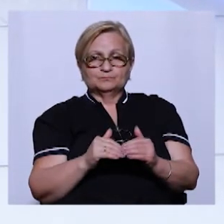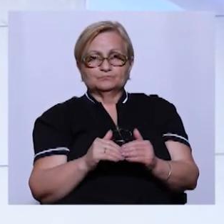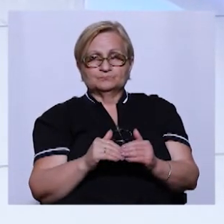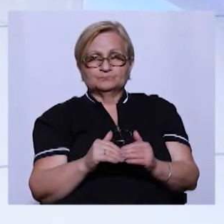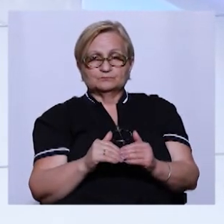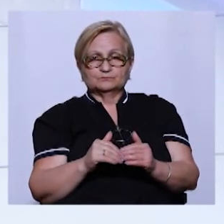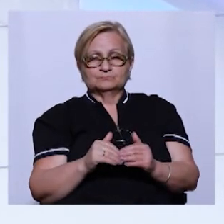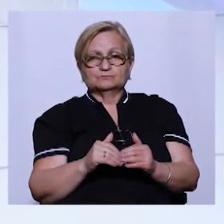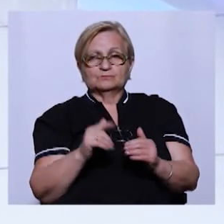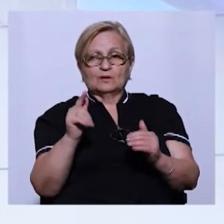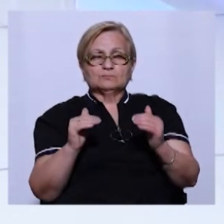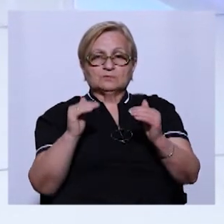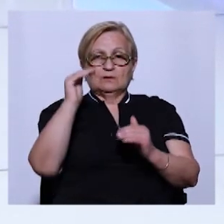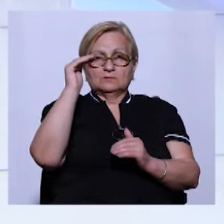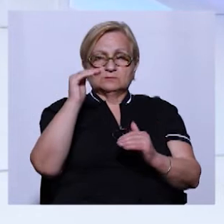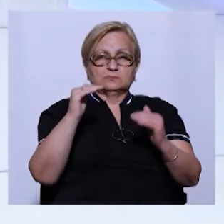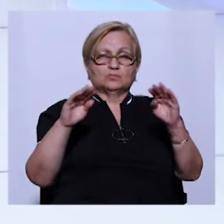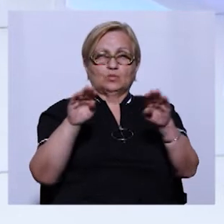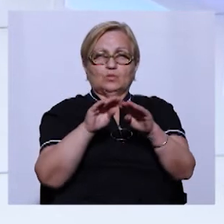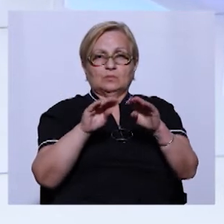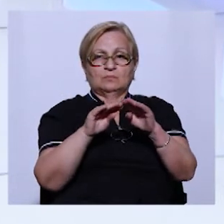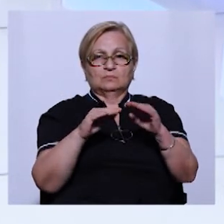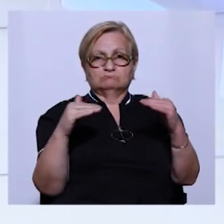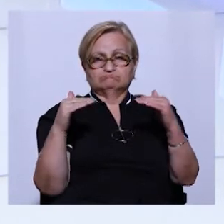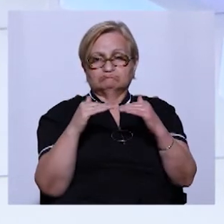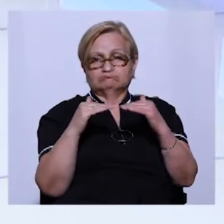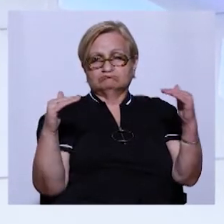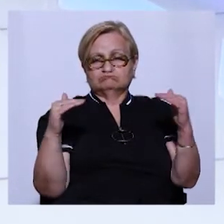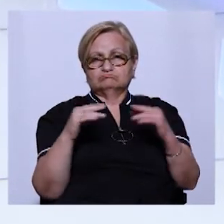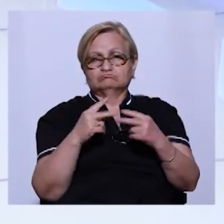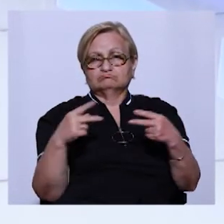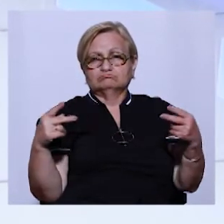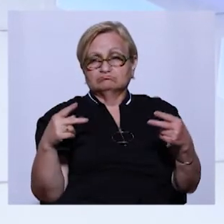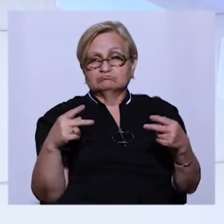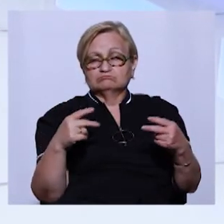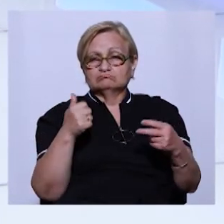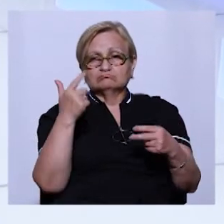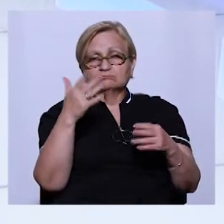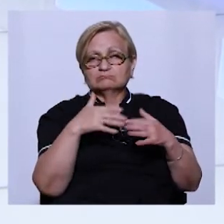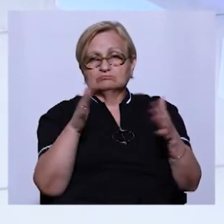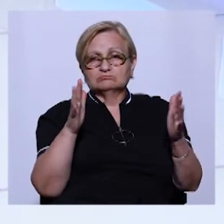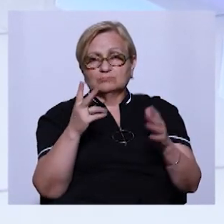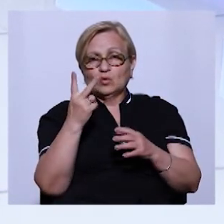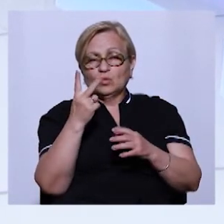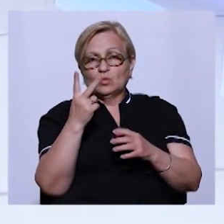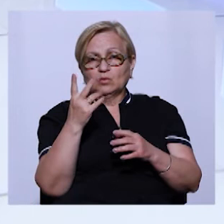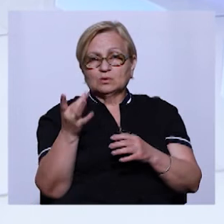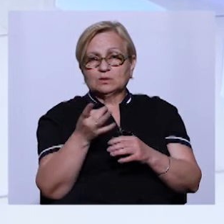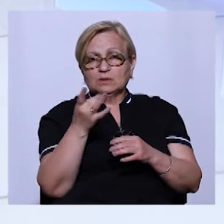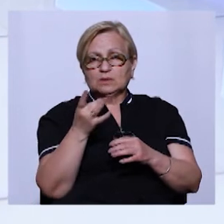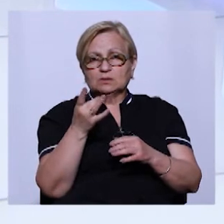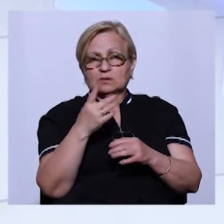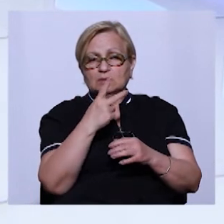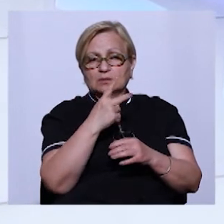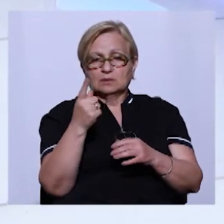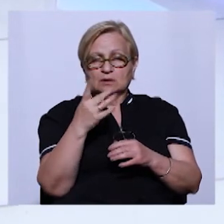ქვემოთ და იმის რაოდენობა მაიწია და ტოლი გახდა. მაშ რამდენით მეტი ქონია მას? ორჯერ